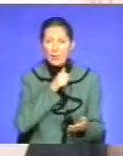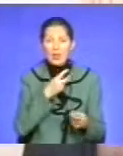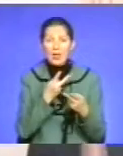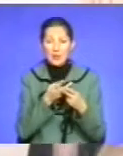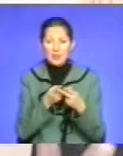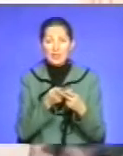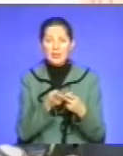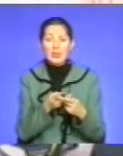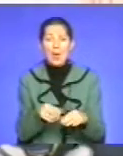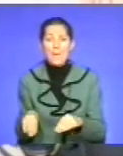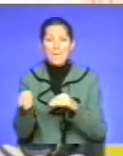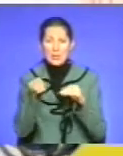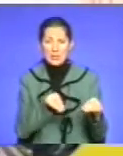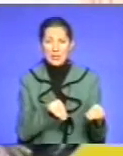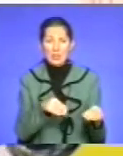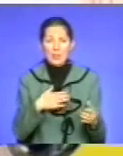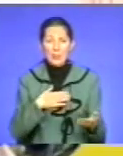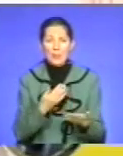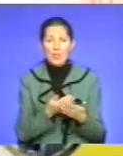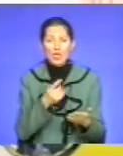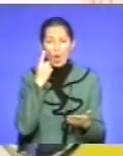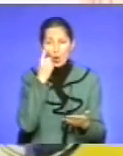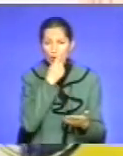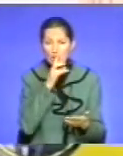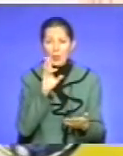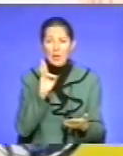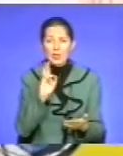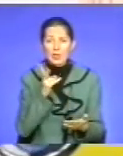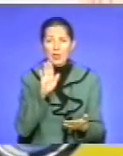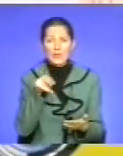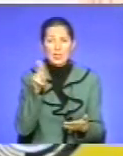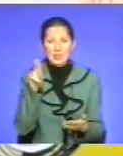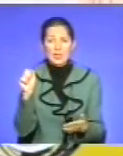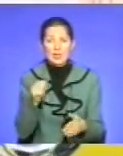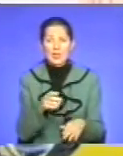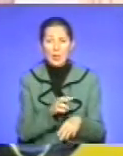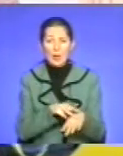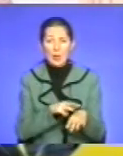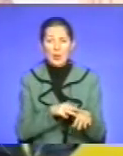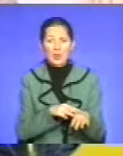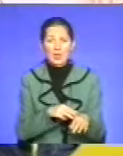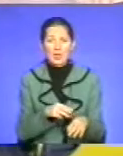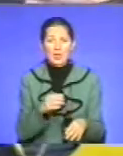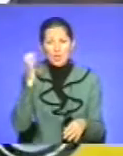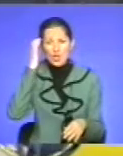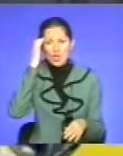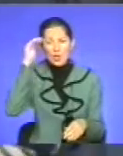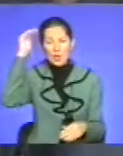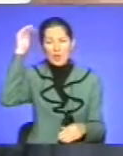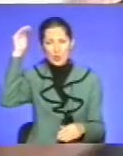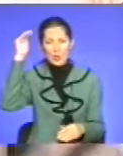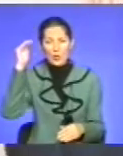мені стоїть перед очима, цей НКВДС. Він національність десь з кавказських тих народів. Чорний, високий,